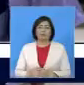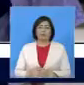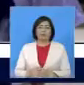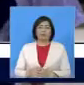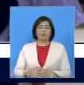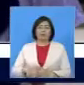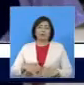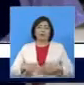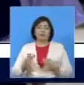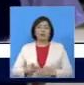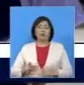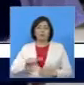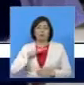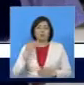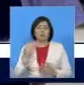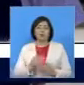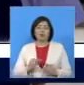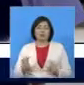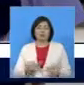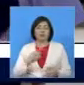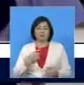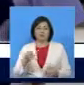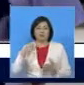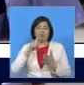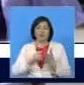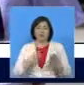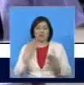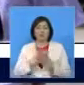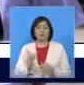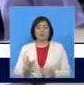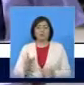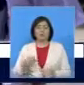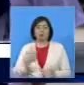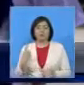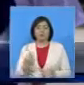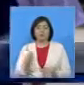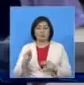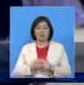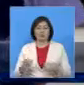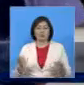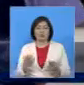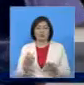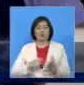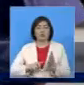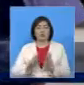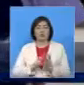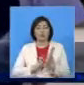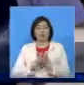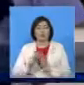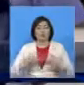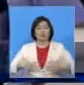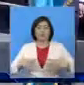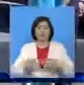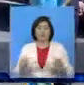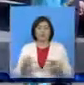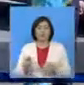Народ большой, нужно следить за порядком. Большое спасибо за вашу надежность, за помощь гражданам. В первую очередь, воспитание должно начинаться в семье. Нужно воспитывать